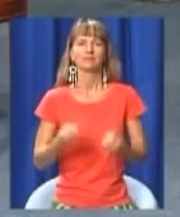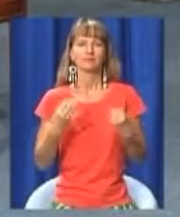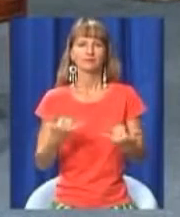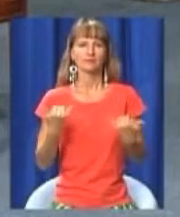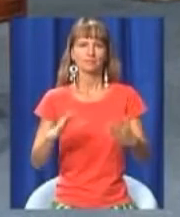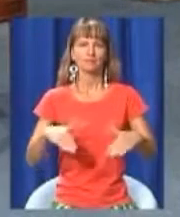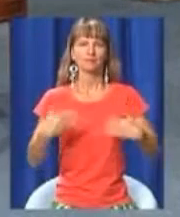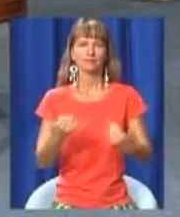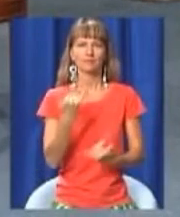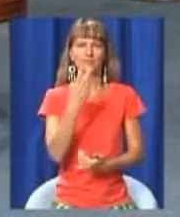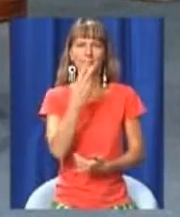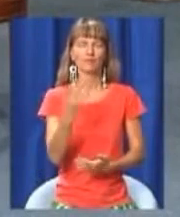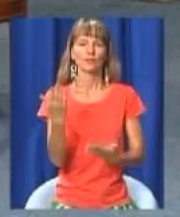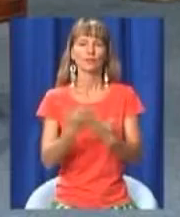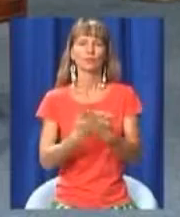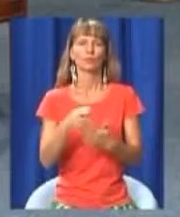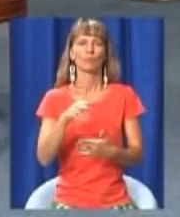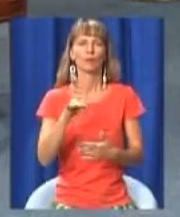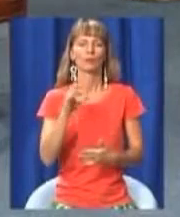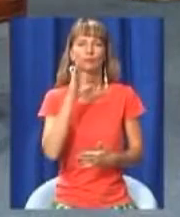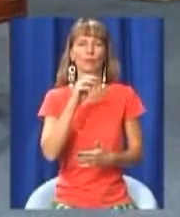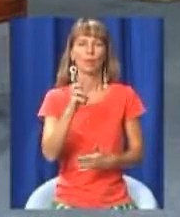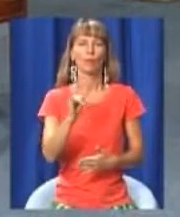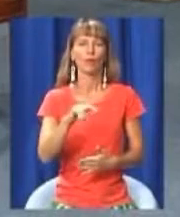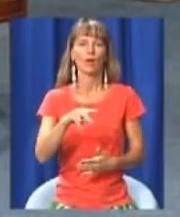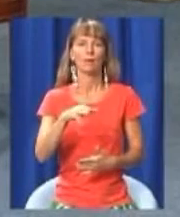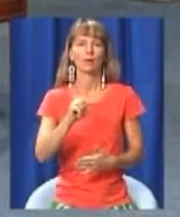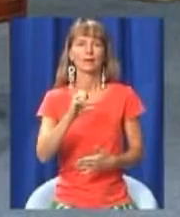зараз пропонуємо вам переглянути сюжет про собаку бульмастиф.